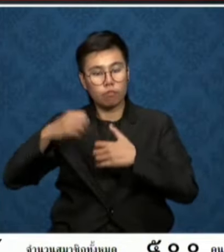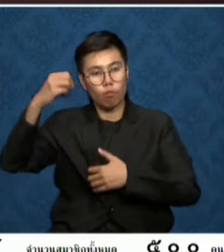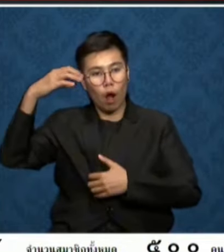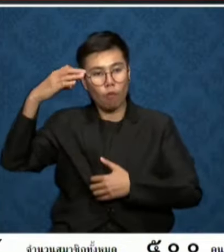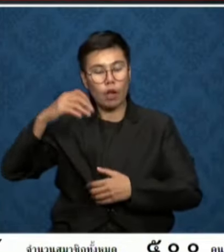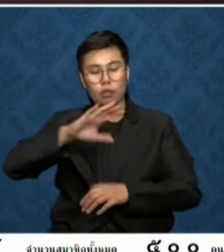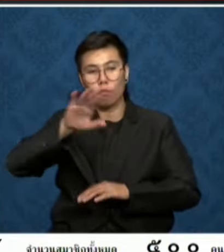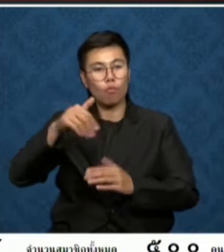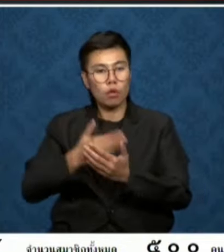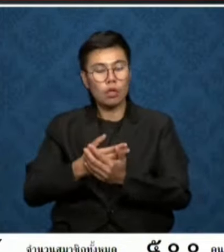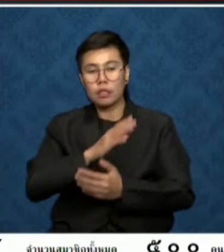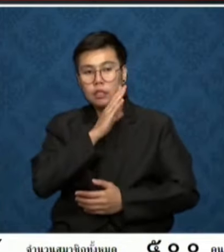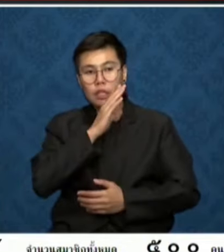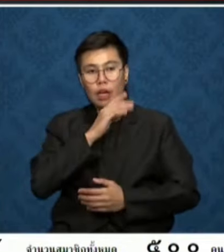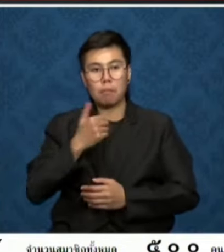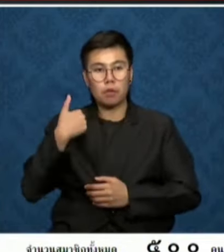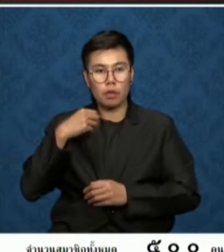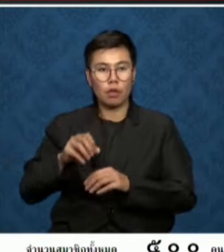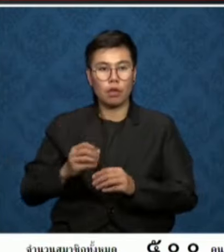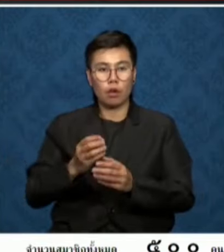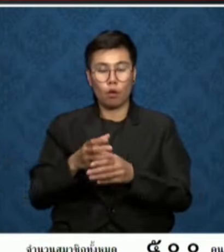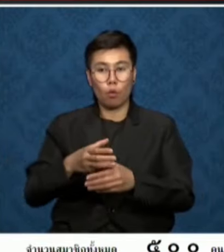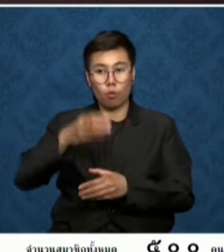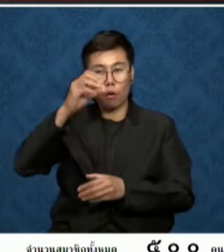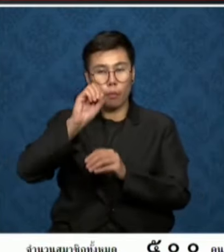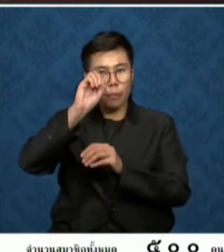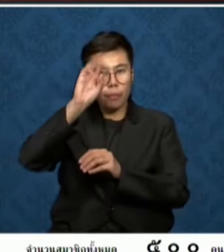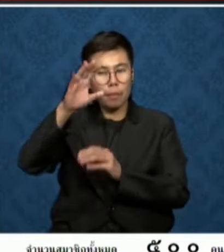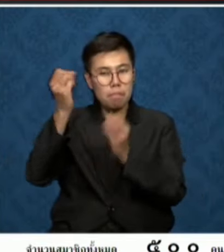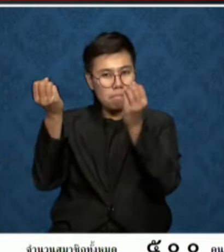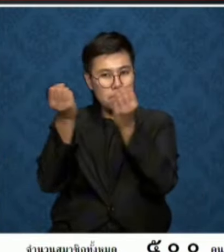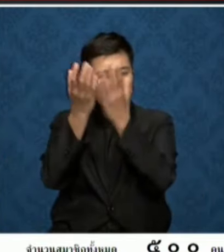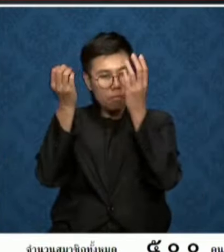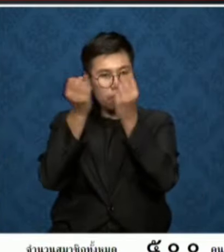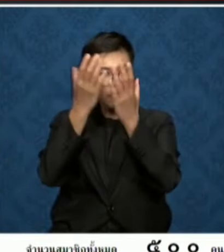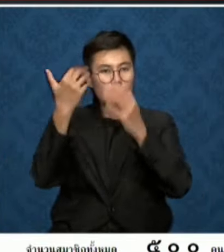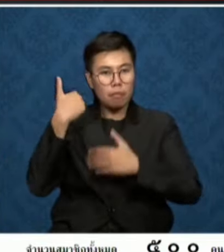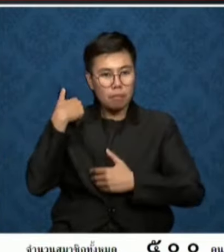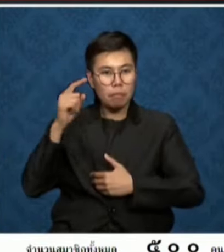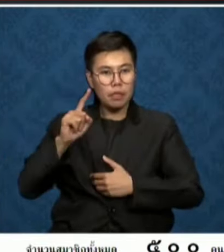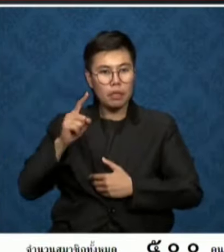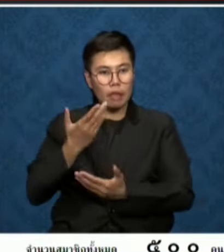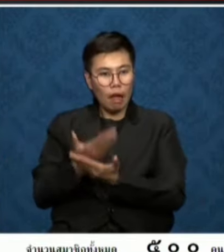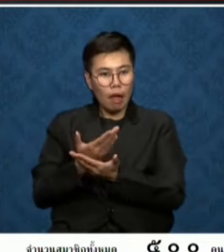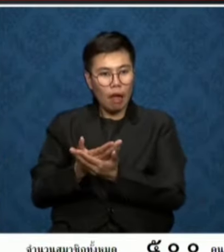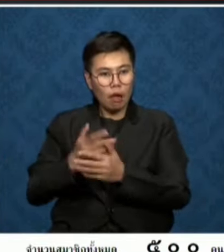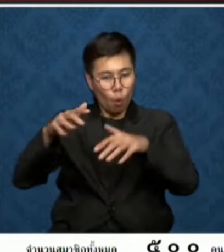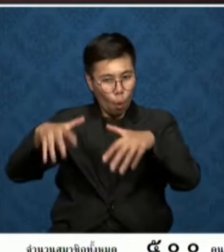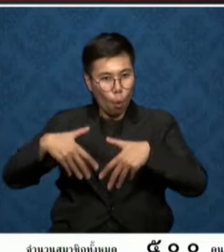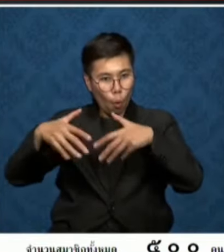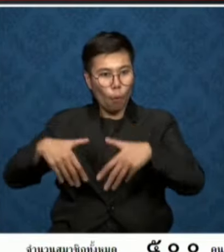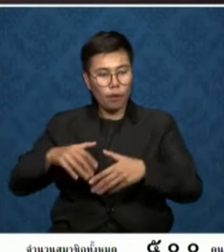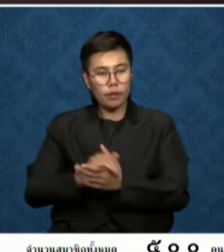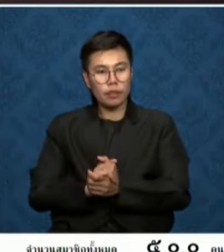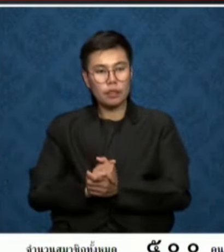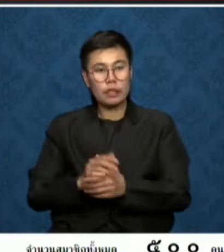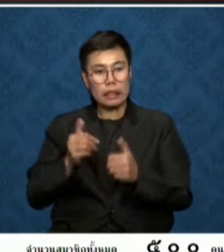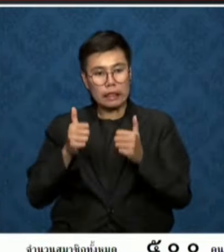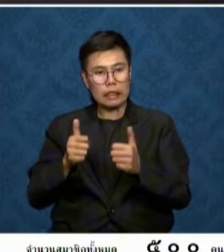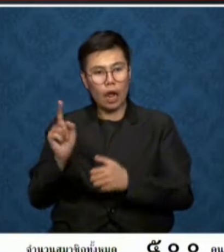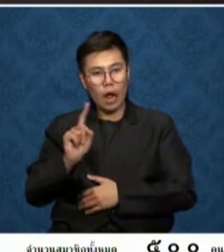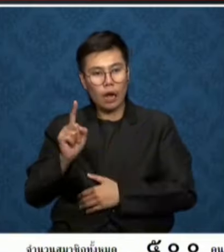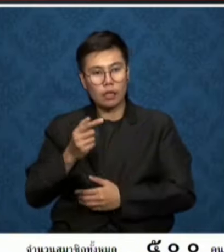ยิ่งถ้าเป็นโรงที่ปลดปล่อยมลพิษเยอะนะครับก็จะเก็บเงินเยอะขึ้นไปอีกครับท่านประธานท่านประธานจะเห็นได้อย่างชัดเจนเลยครับว่าคอนเซ็ปต์มันค่อนข้างดีครับใน